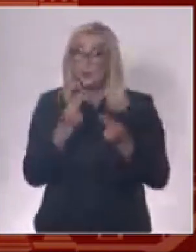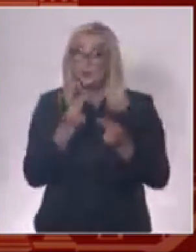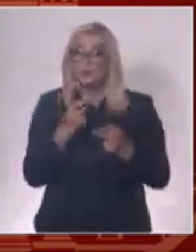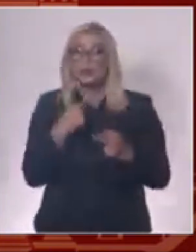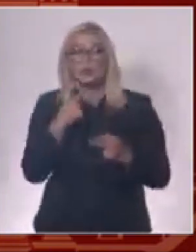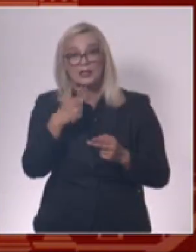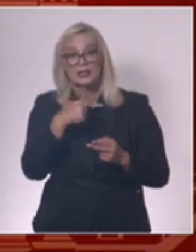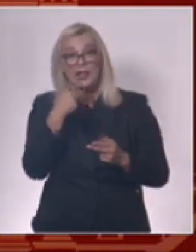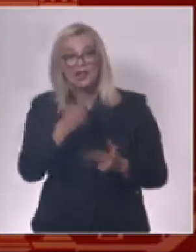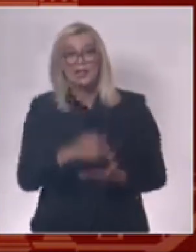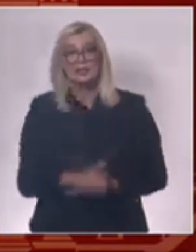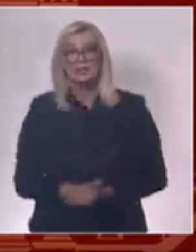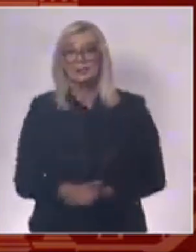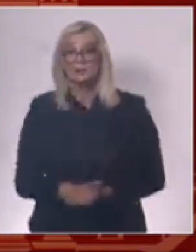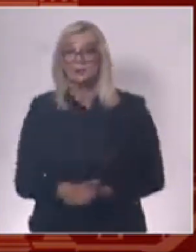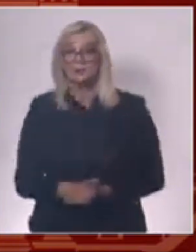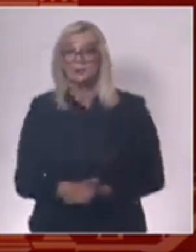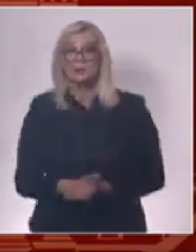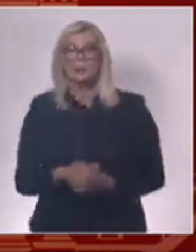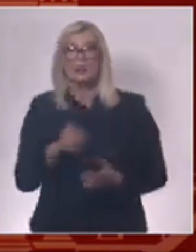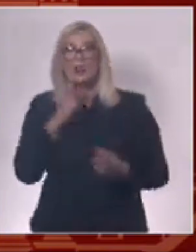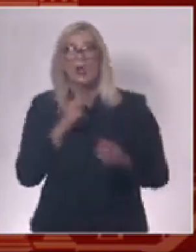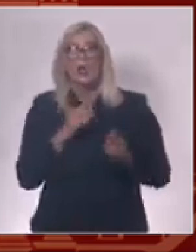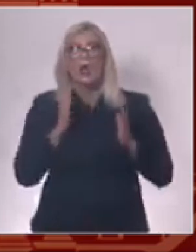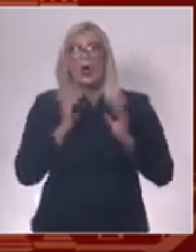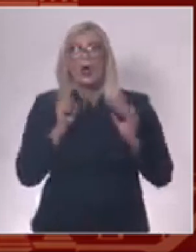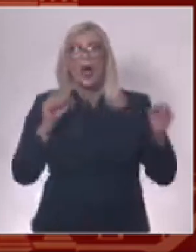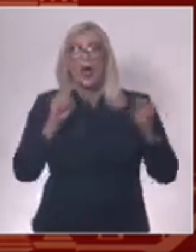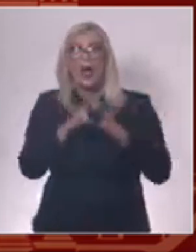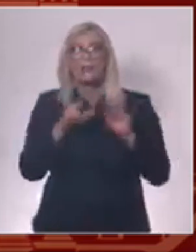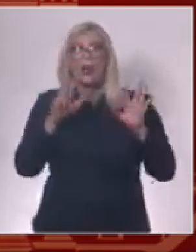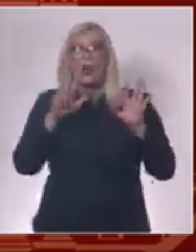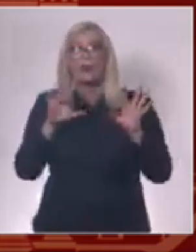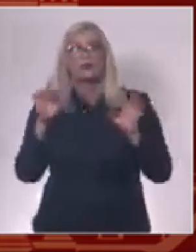да се напомене. И коридорот 8 и коридорот 10.